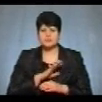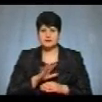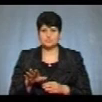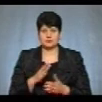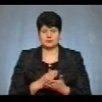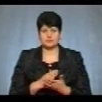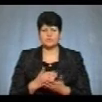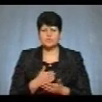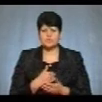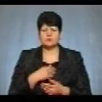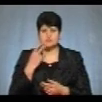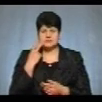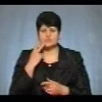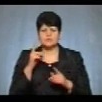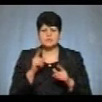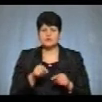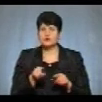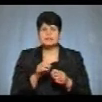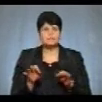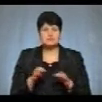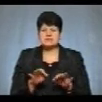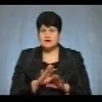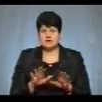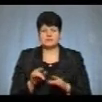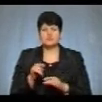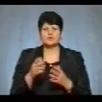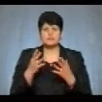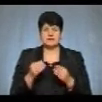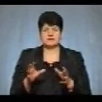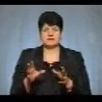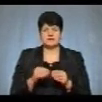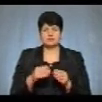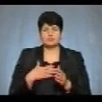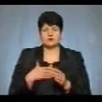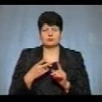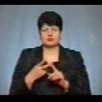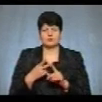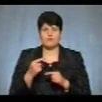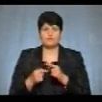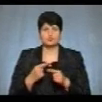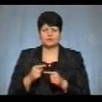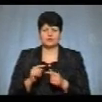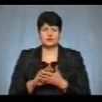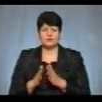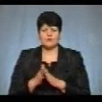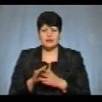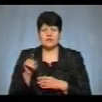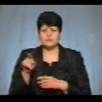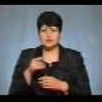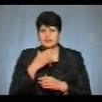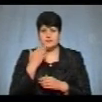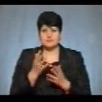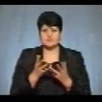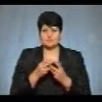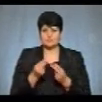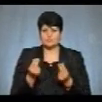Він хотів ще час їхати, його не пускали, але в той день вони з моїм другим внуком договорювалися, але той не мав на рахунку, і